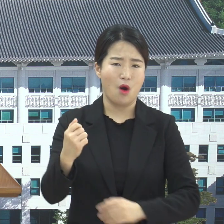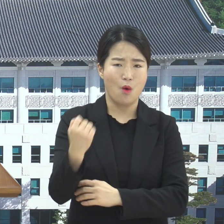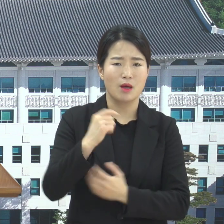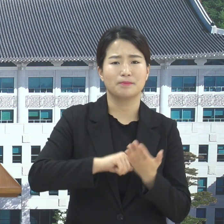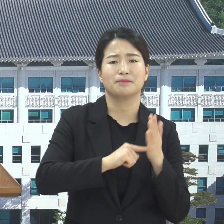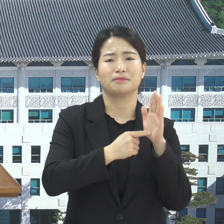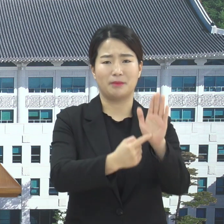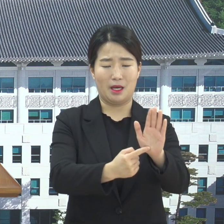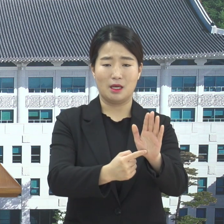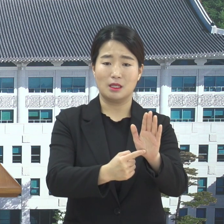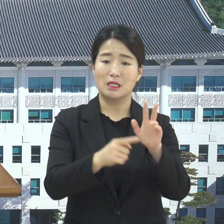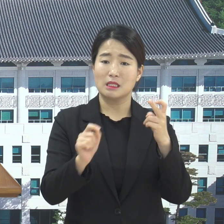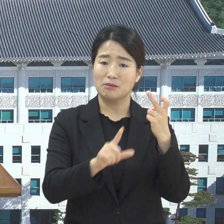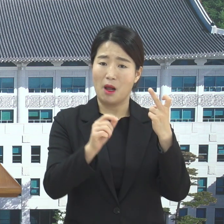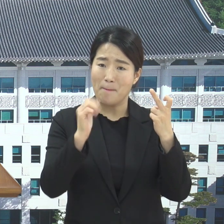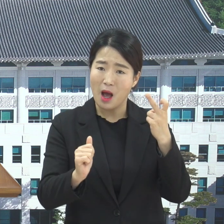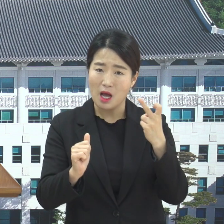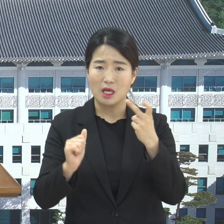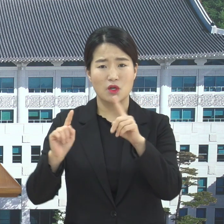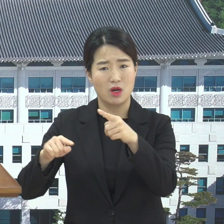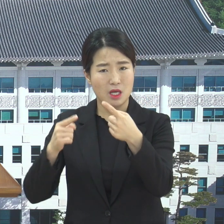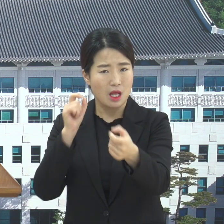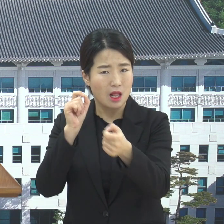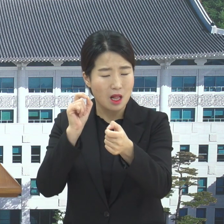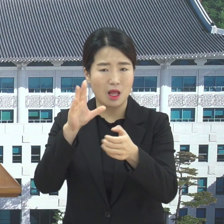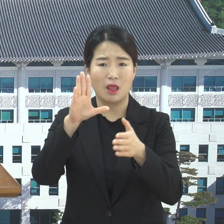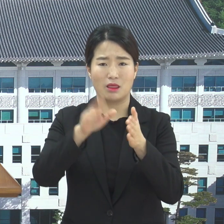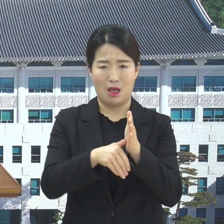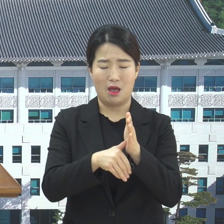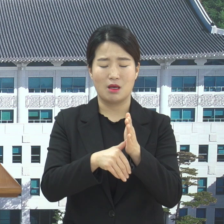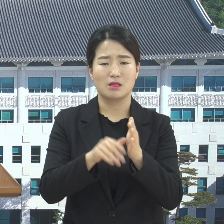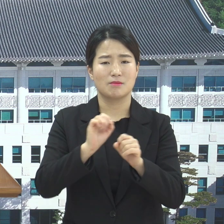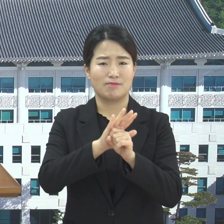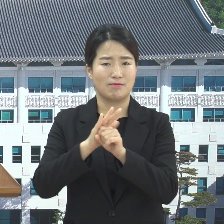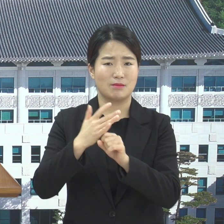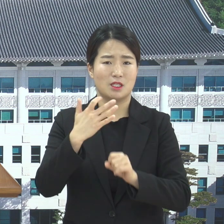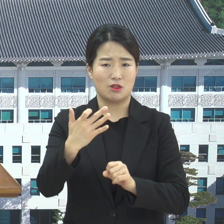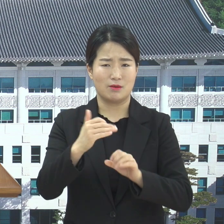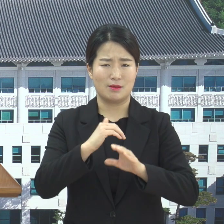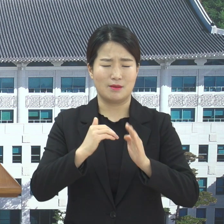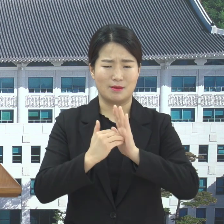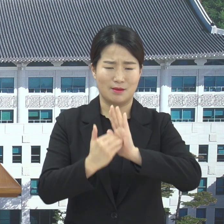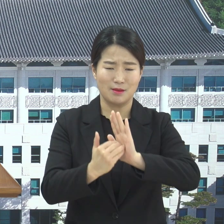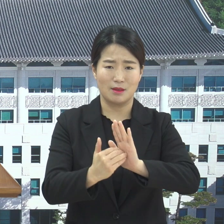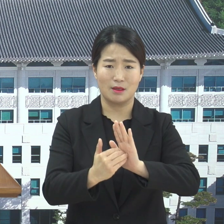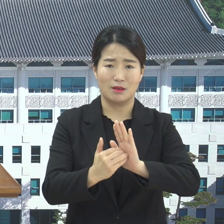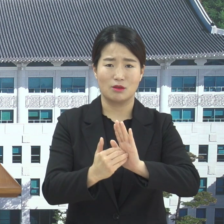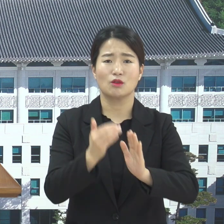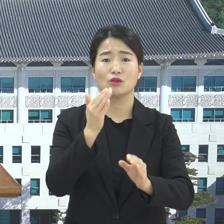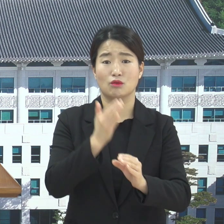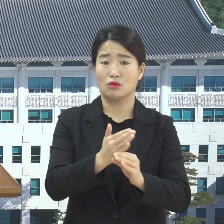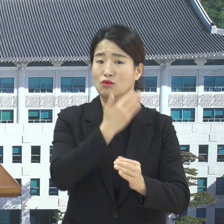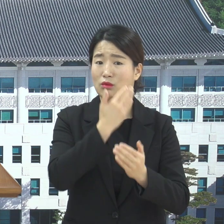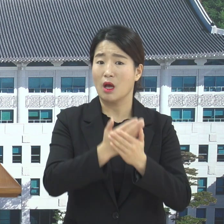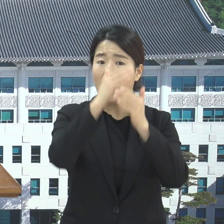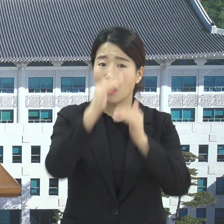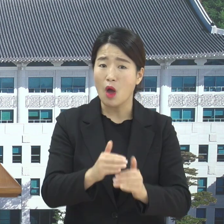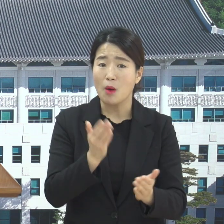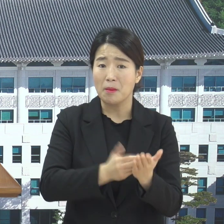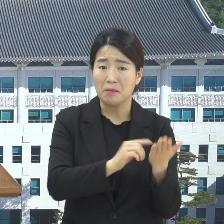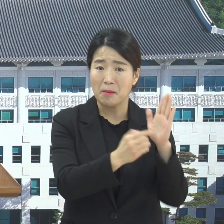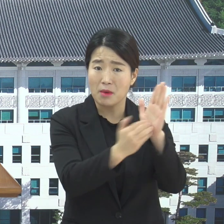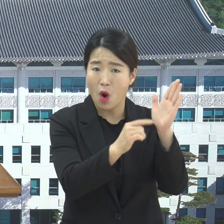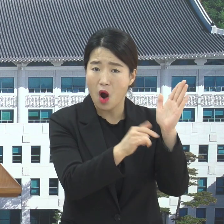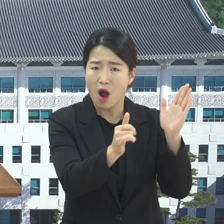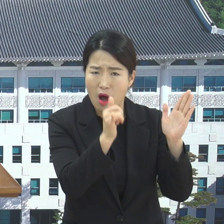발표하여 연말 연시 코로나19 확산 차단에 나섰습니다. 주요 내용은 이미 언론에